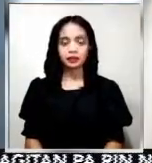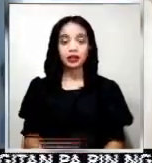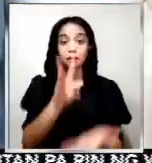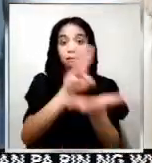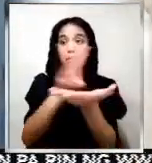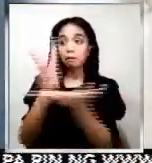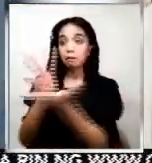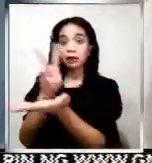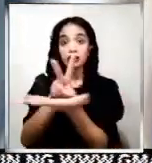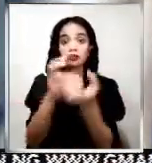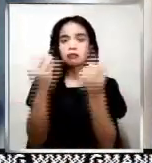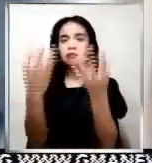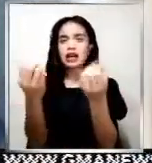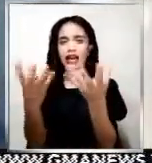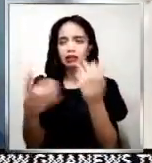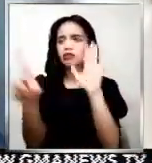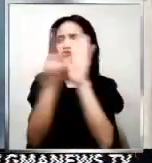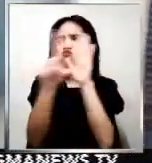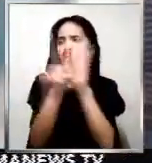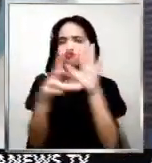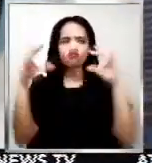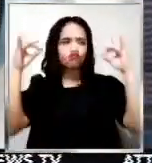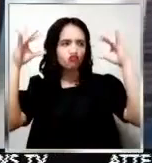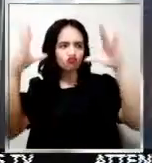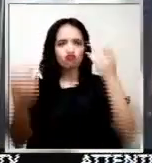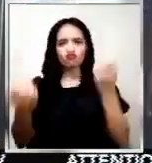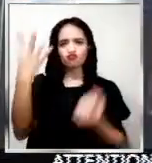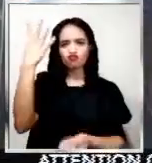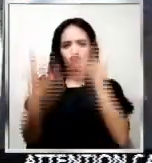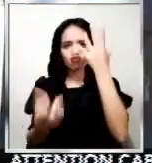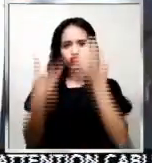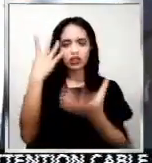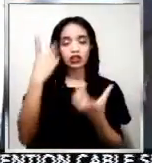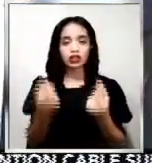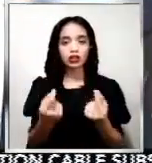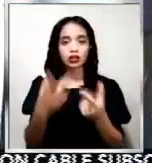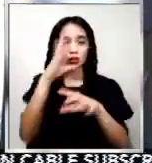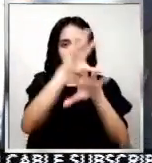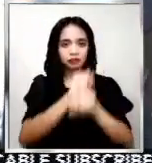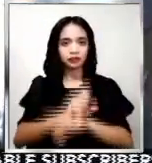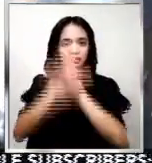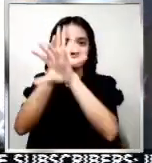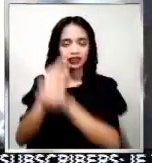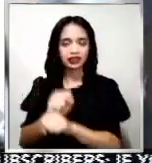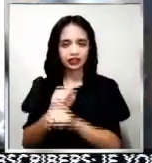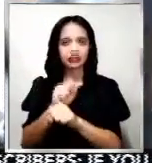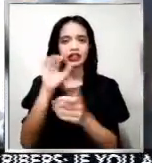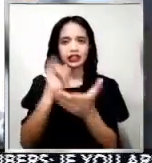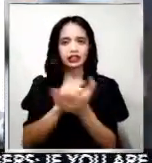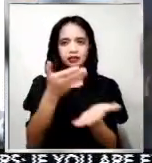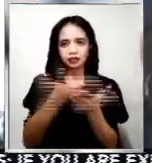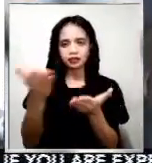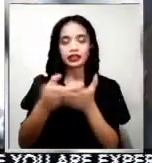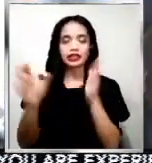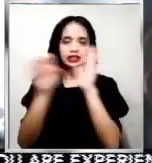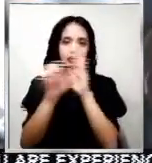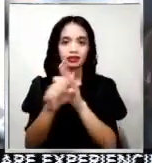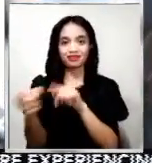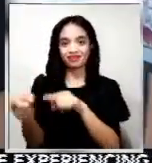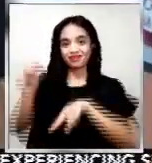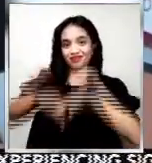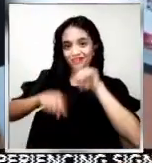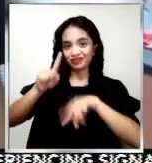pailaw, yung mga sumusugal na lang sa ngalan ng tradisyon ang bumibili rito. Gaya ng magbabarkadang ito galing sa Binyan,